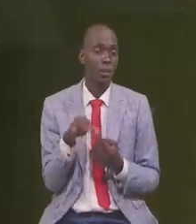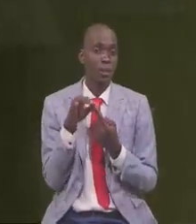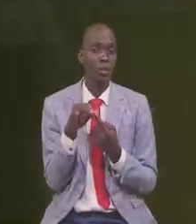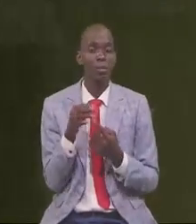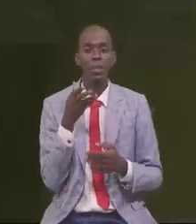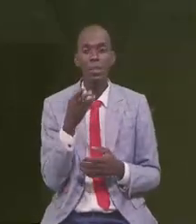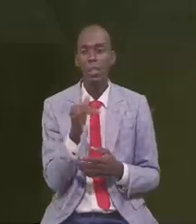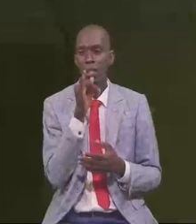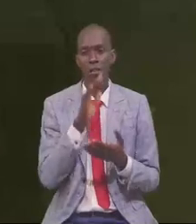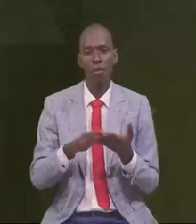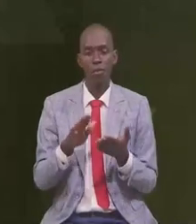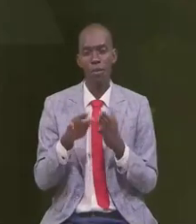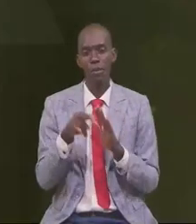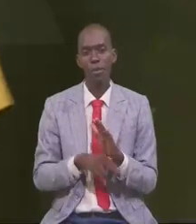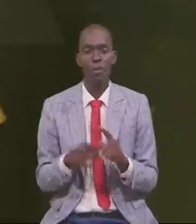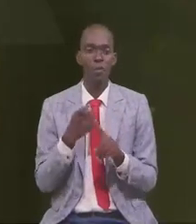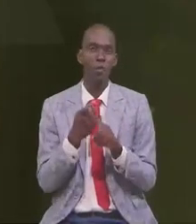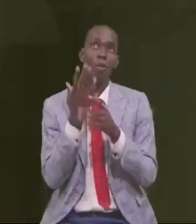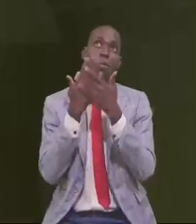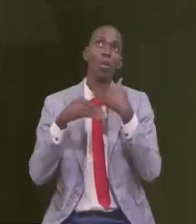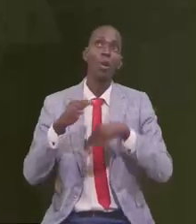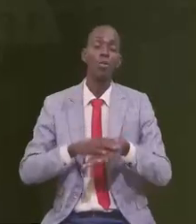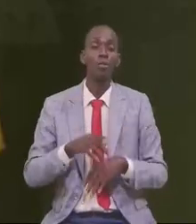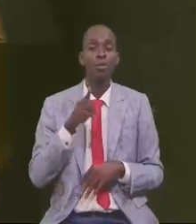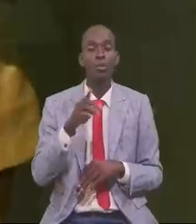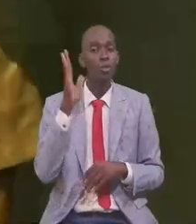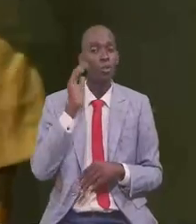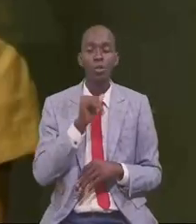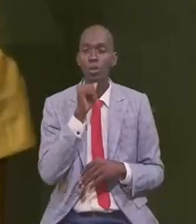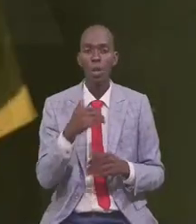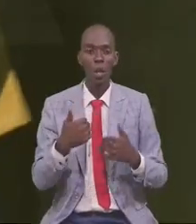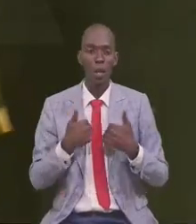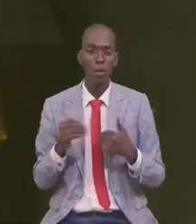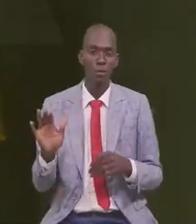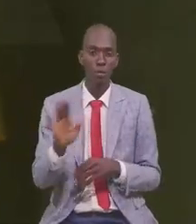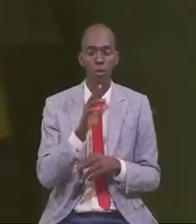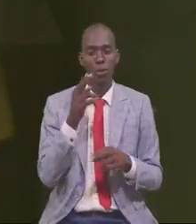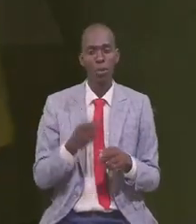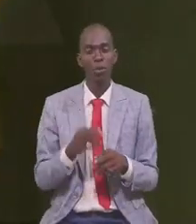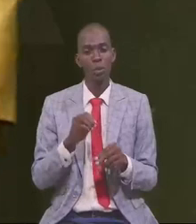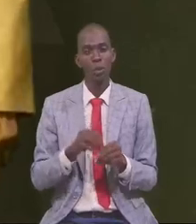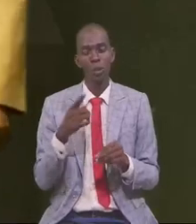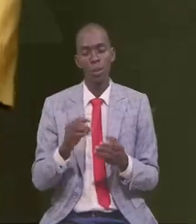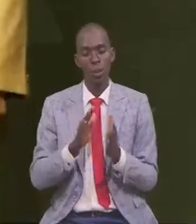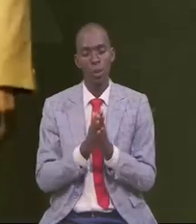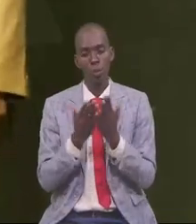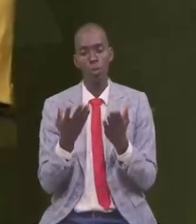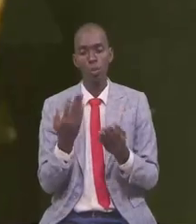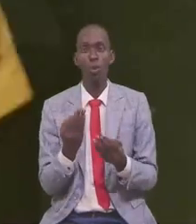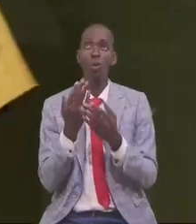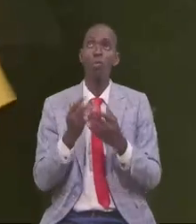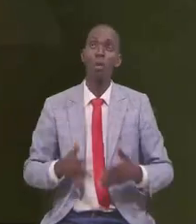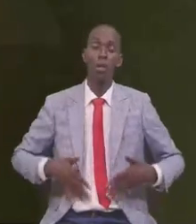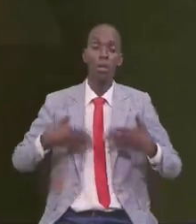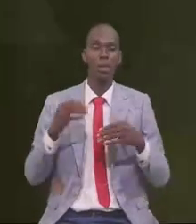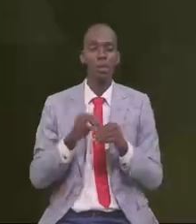le pardon venant du ciel. Vous ne saurez avoir votre nom écrit dans le livre de vie, dans le registre du